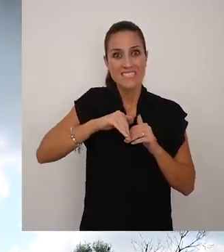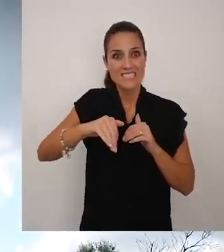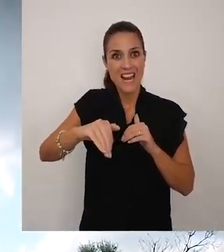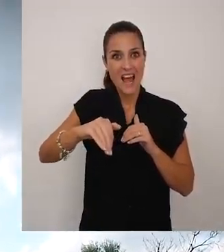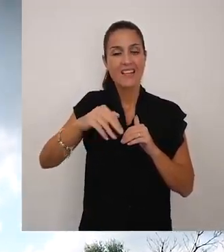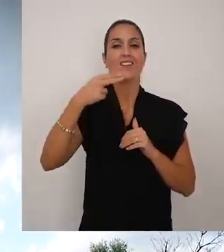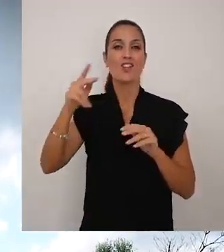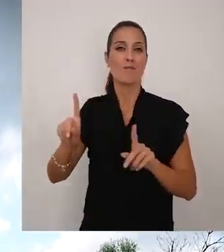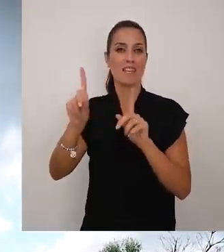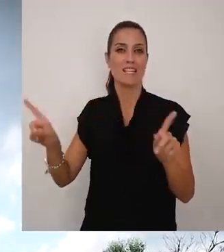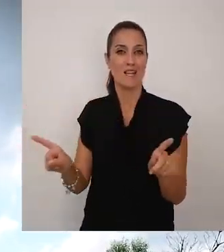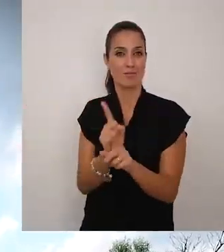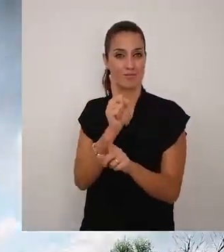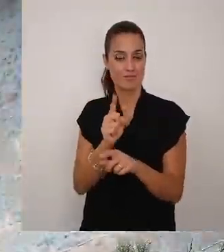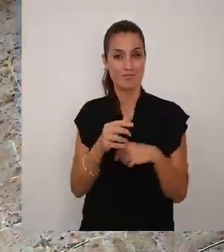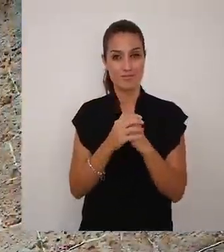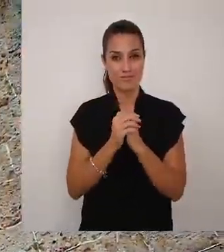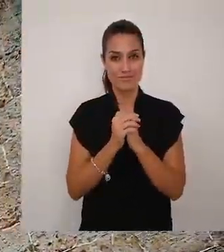situata.